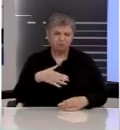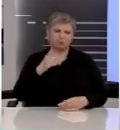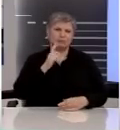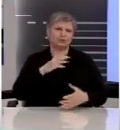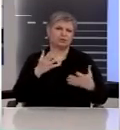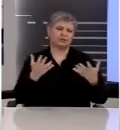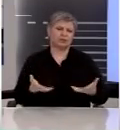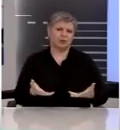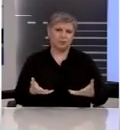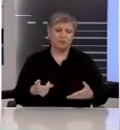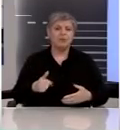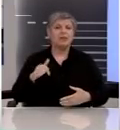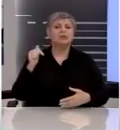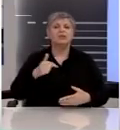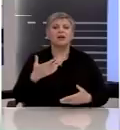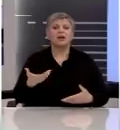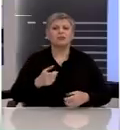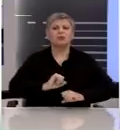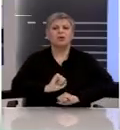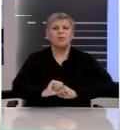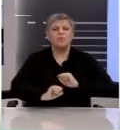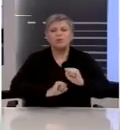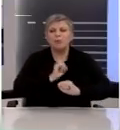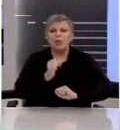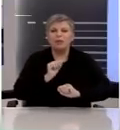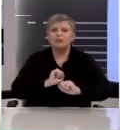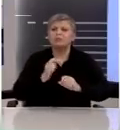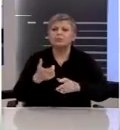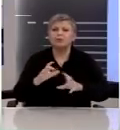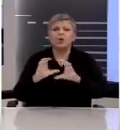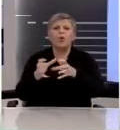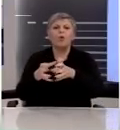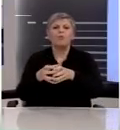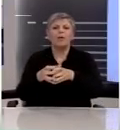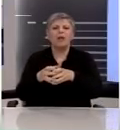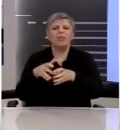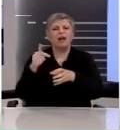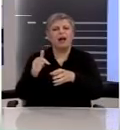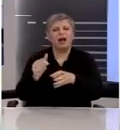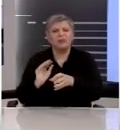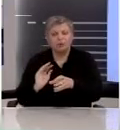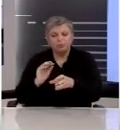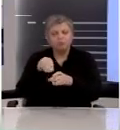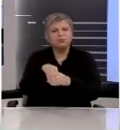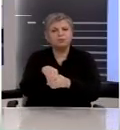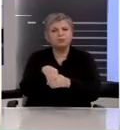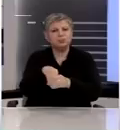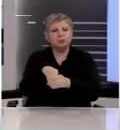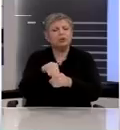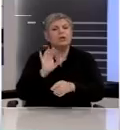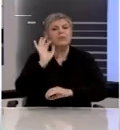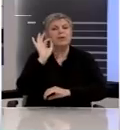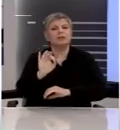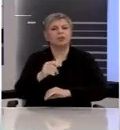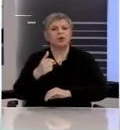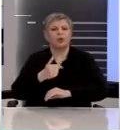ακολουθείτε την παράφωνη συγχορδία τους και βεβαίως να ακολουθείτε και να